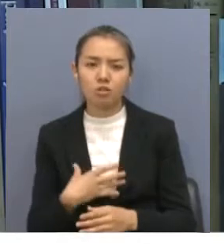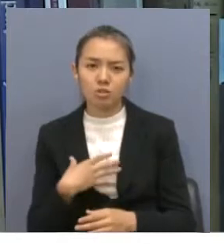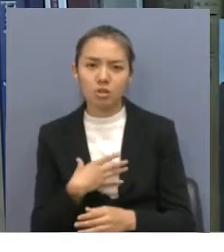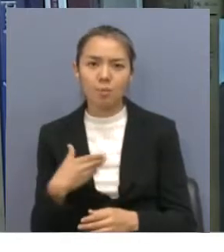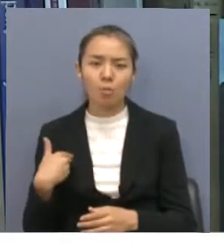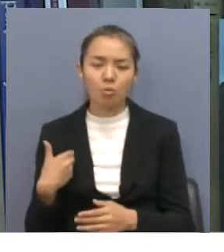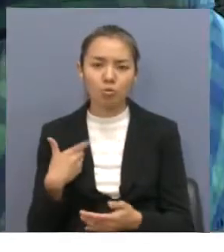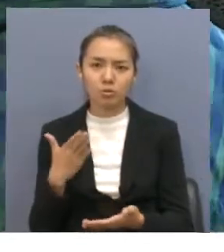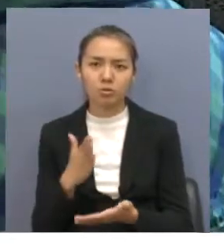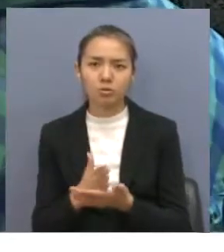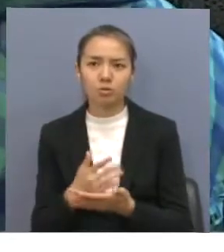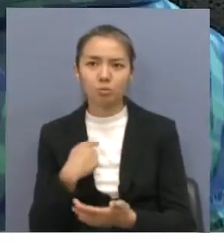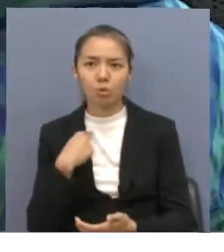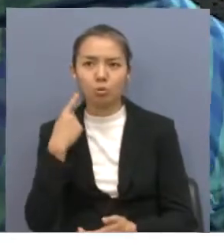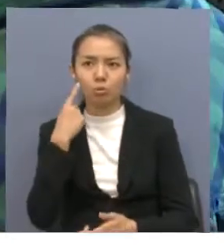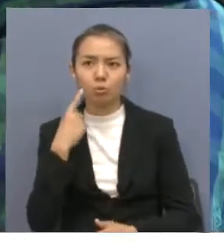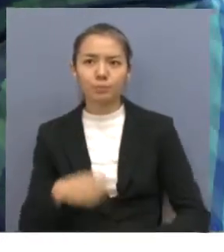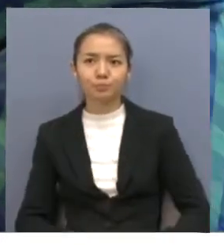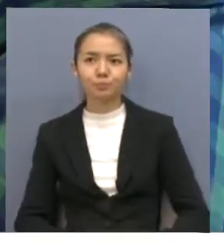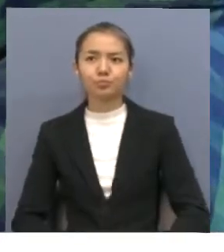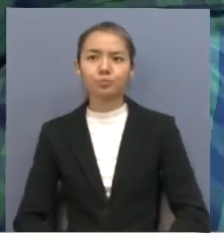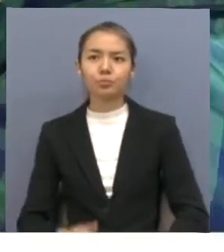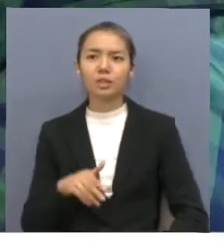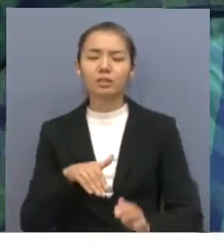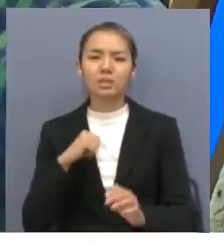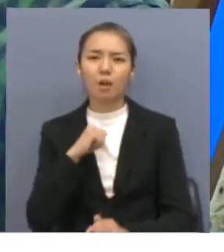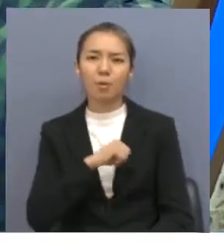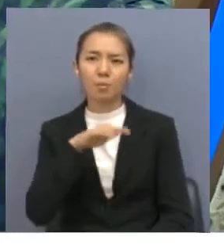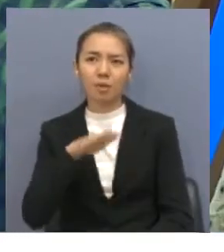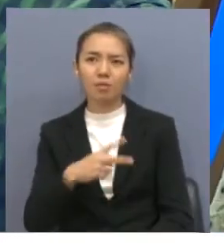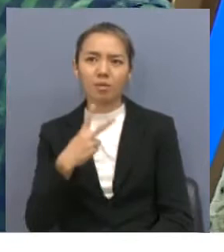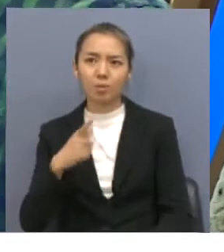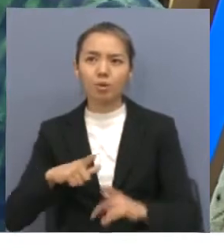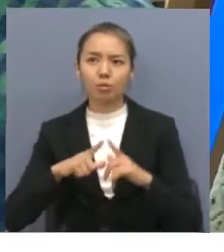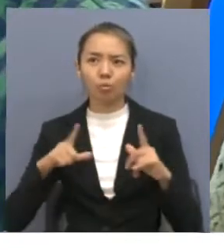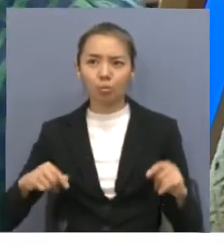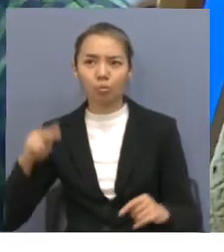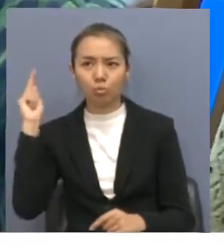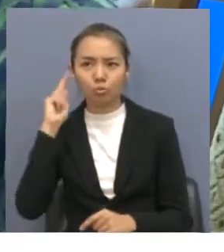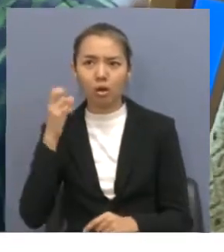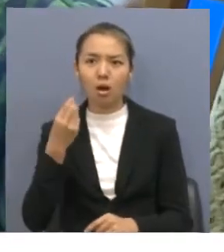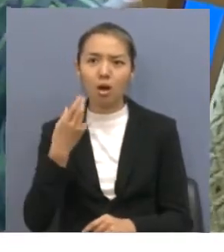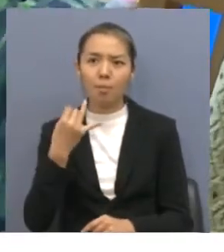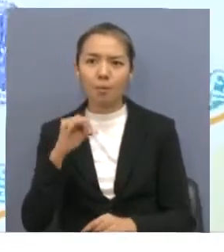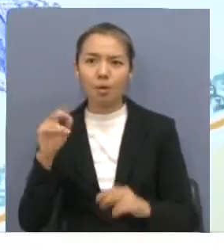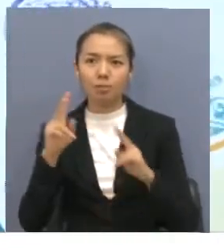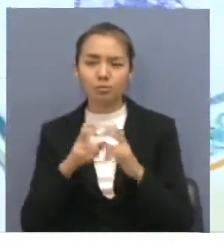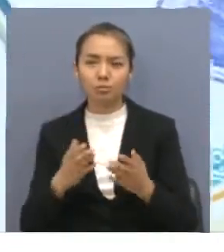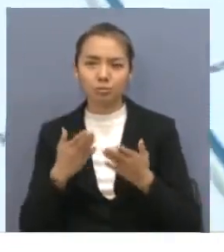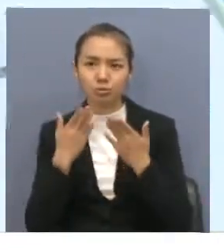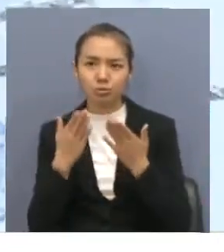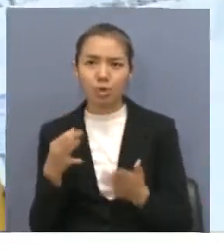деп есептейміз. Үйдегі үш ұлдың кенжесі Дияр 21-ші орта мектептің оқушысы. Абай әлемін зерттеп жүрген Зере